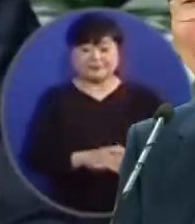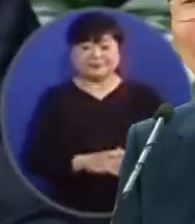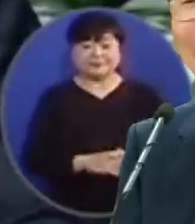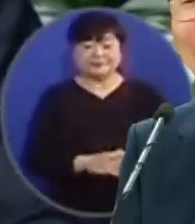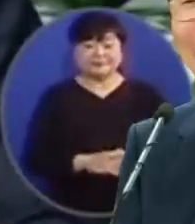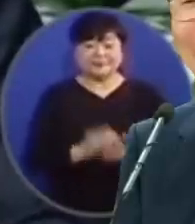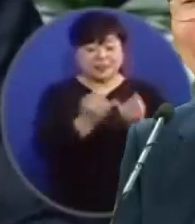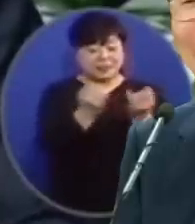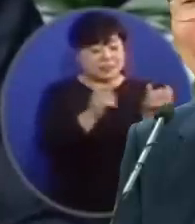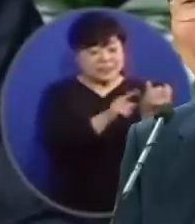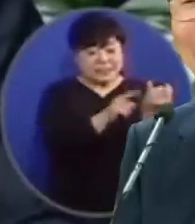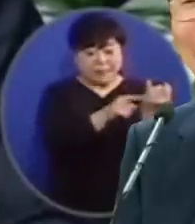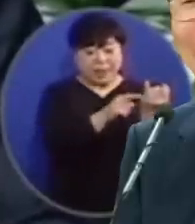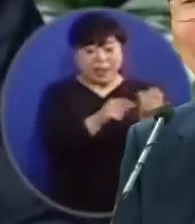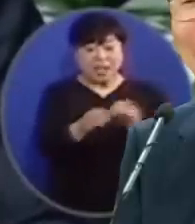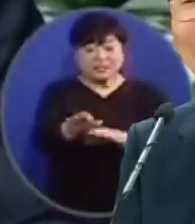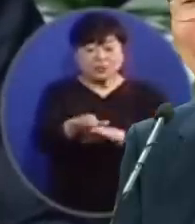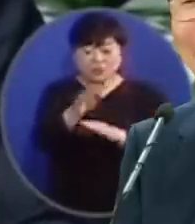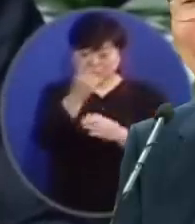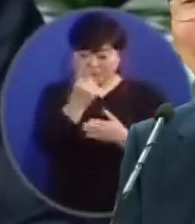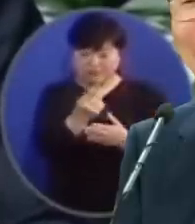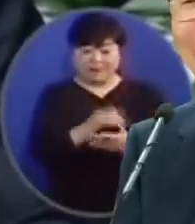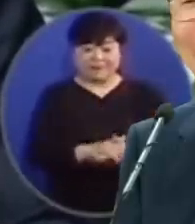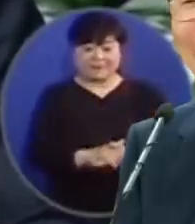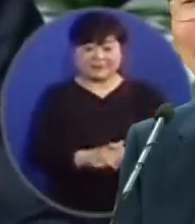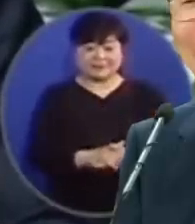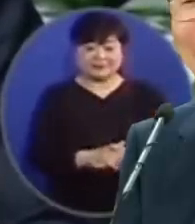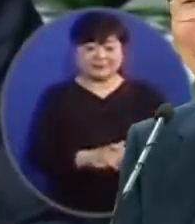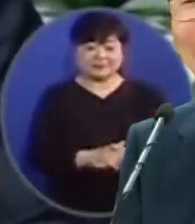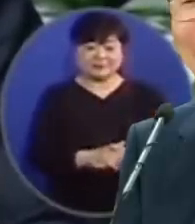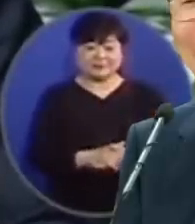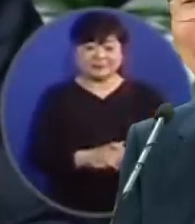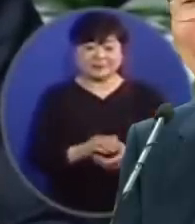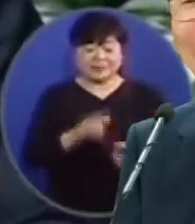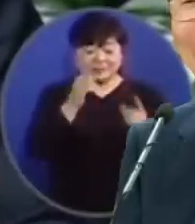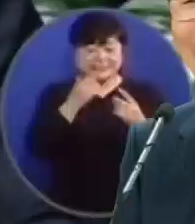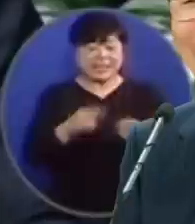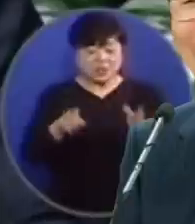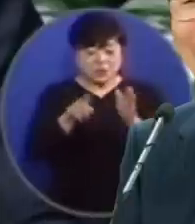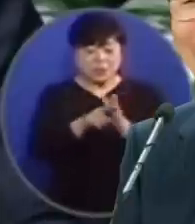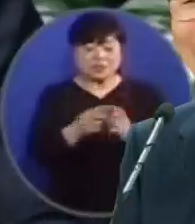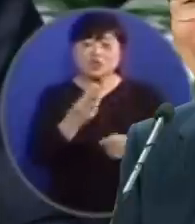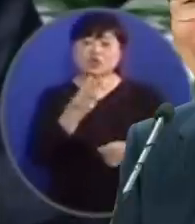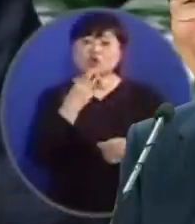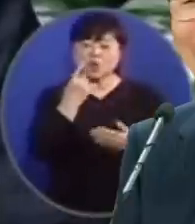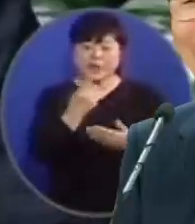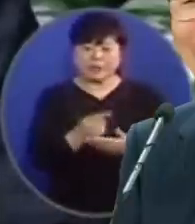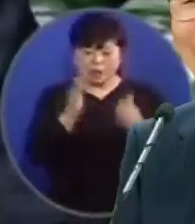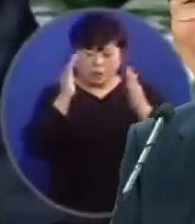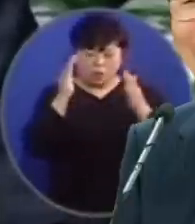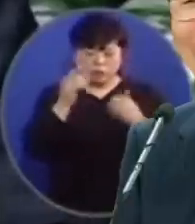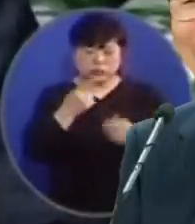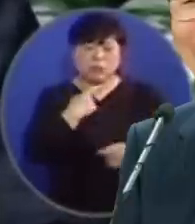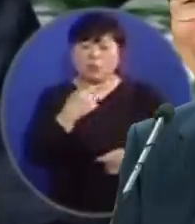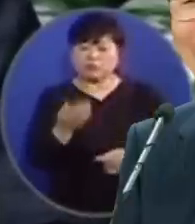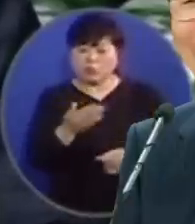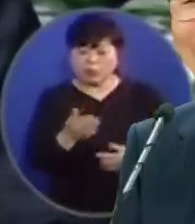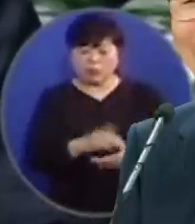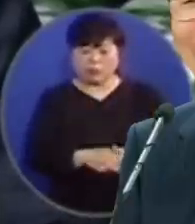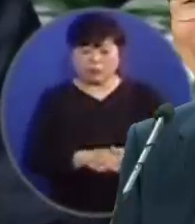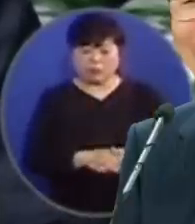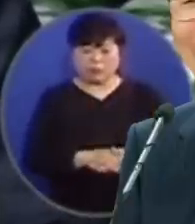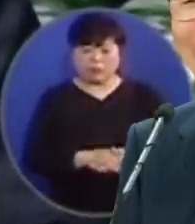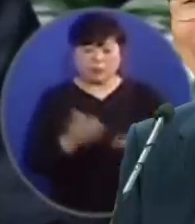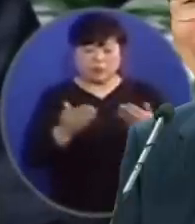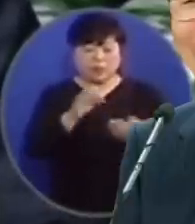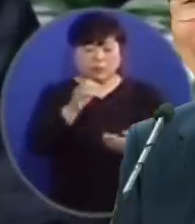그는 시골에서 왔는데 살기 위해서 서울에 올라왔습니다. 공부를 많이 한 적이 없으니까